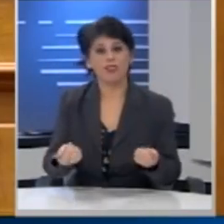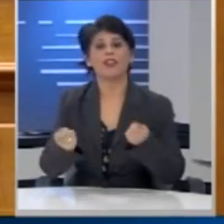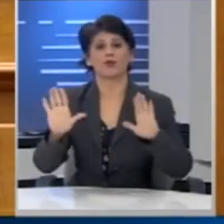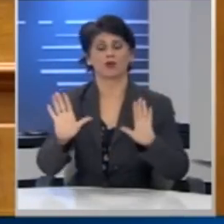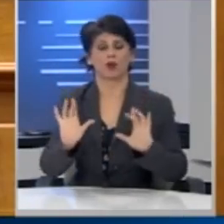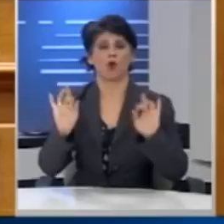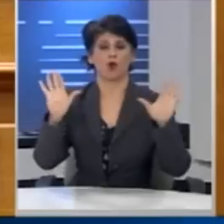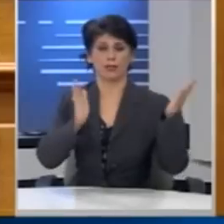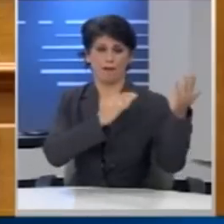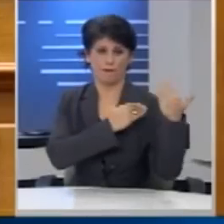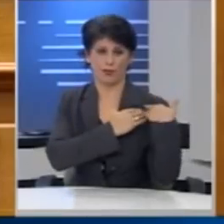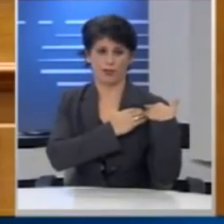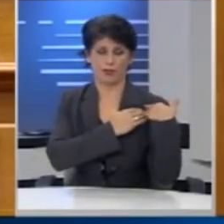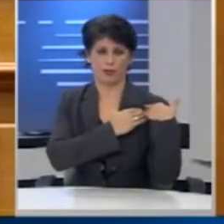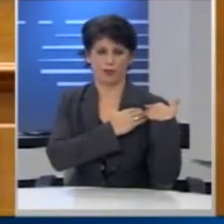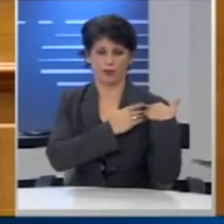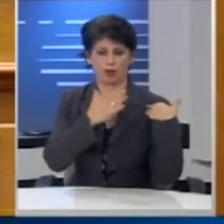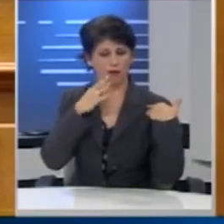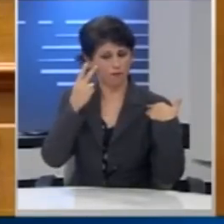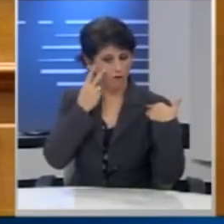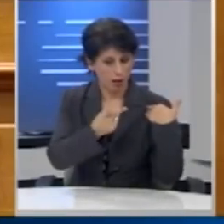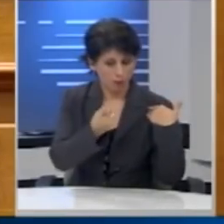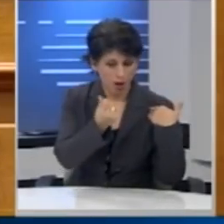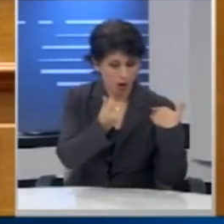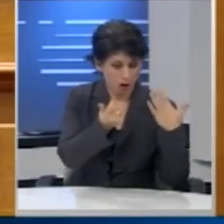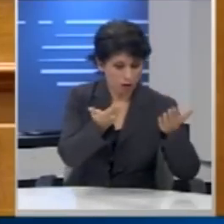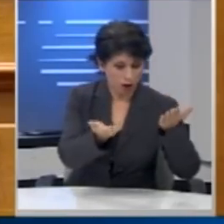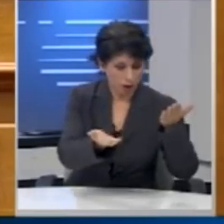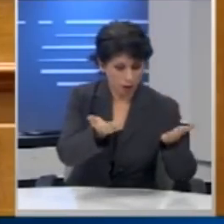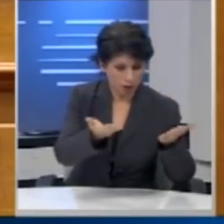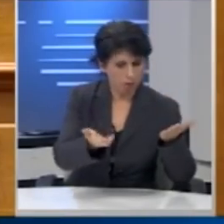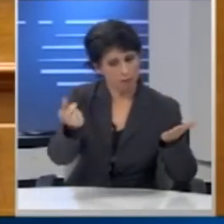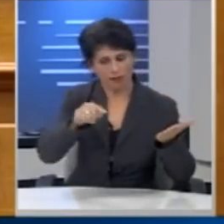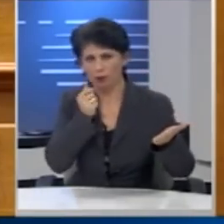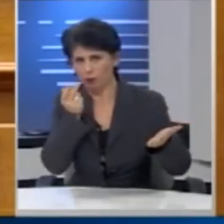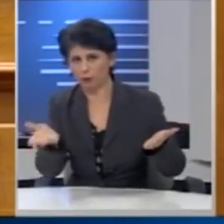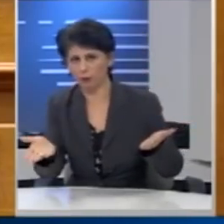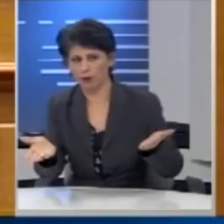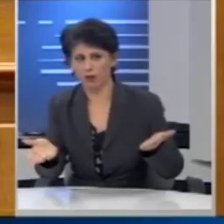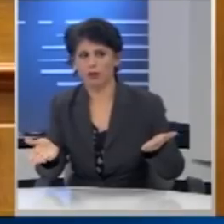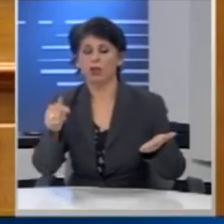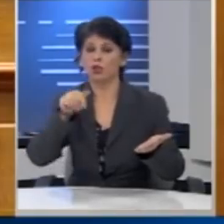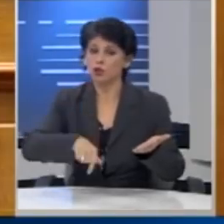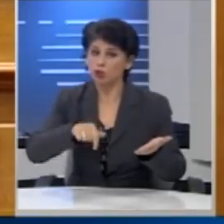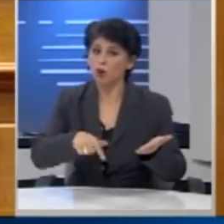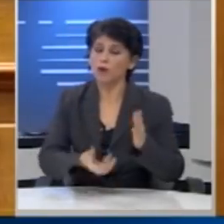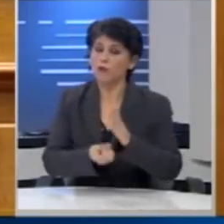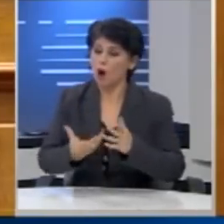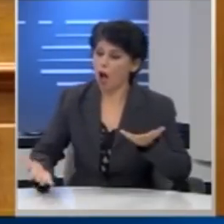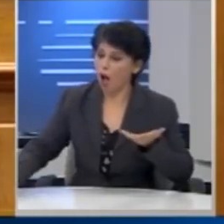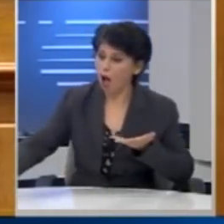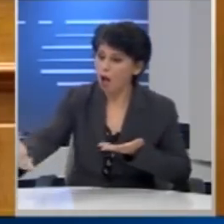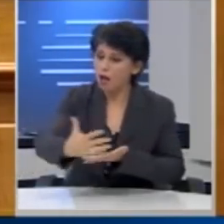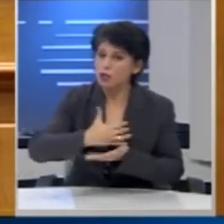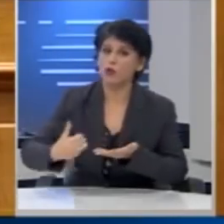ευθύνη απέναντι στη δημοσιονομική ισορροπία. Θα αντισταθιστούν νέα από περισσότερα έσοδα που